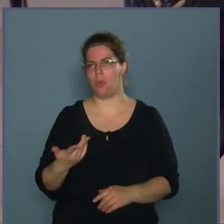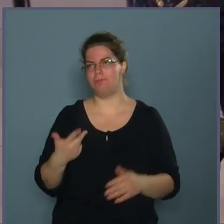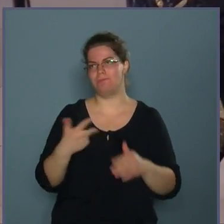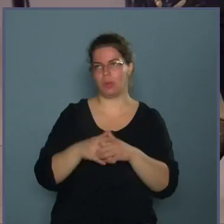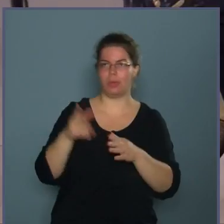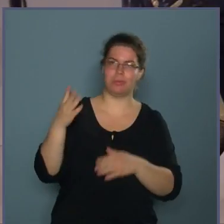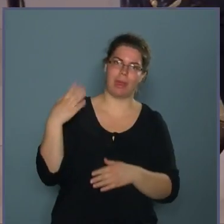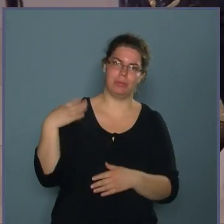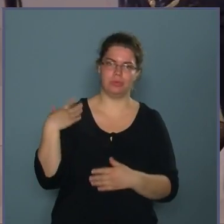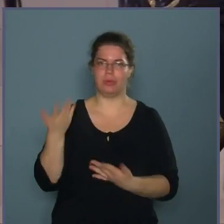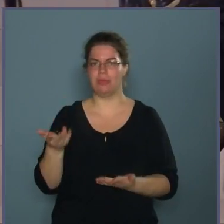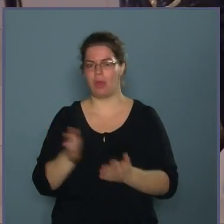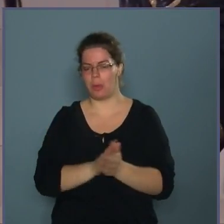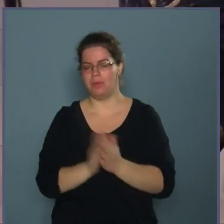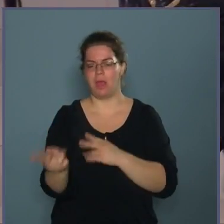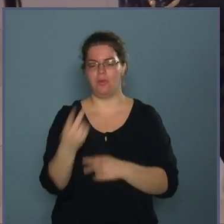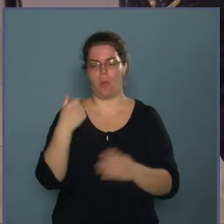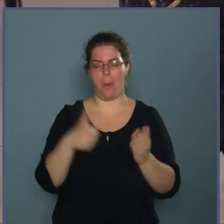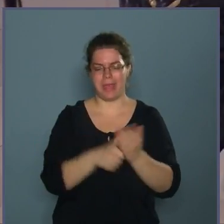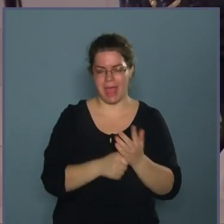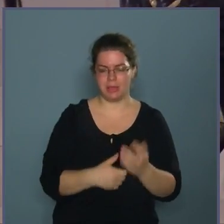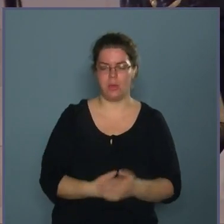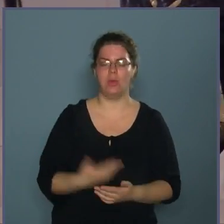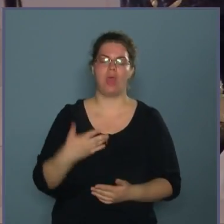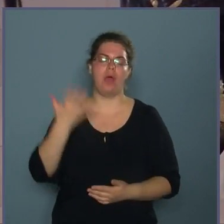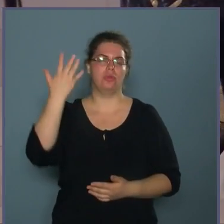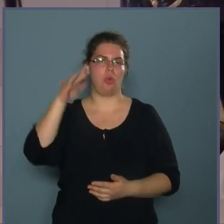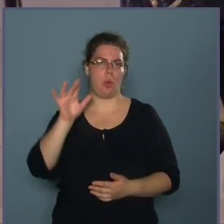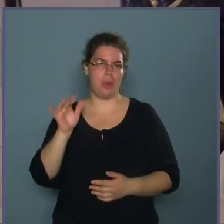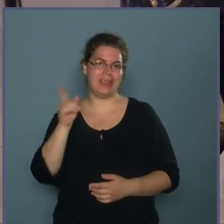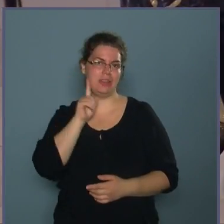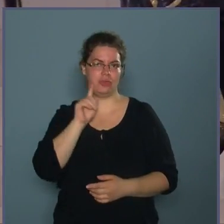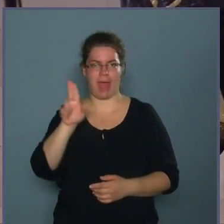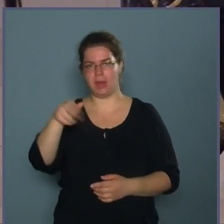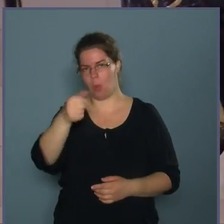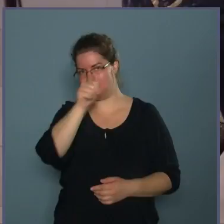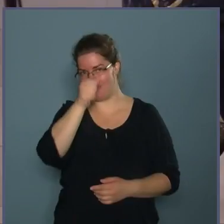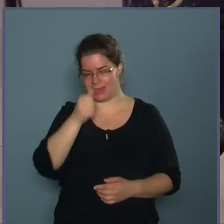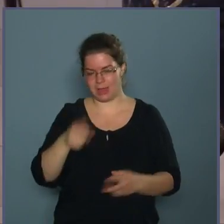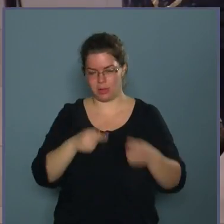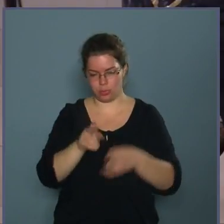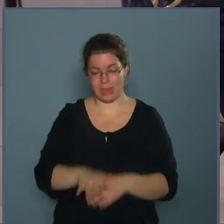közmegbecsülésnek örvendő főjegyzőnk Nagy Győri Istvánról nevezték el, de a Csill